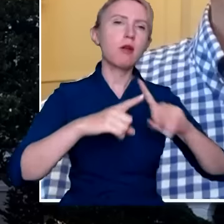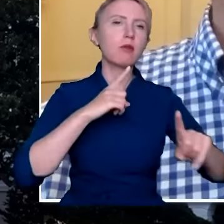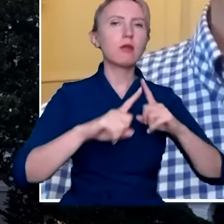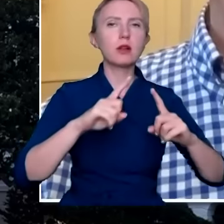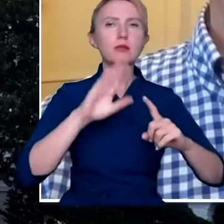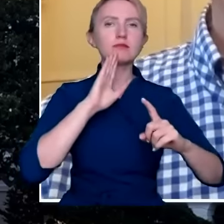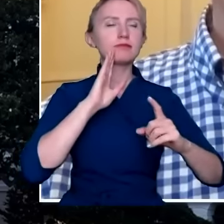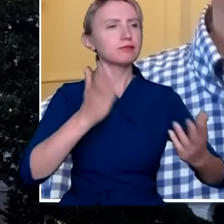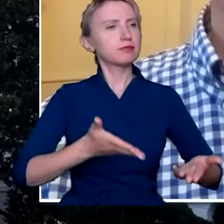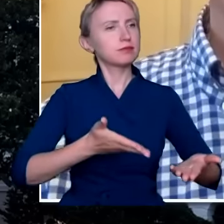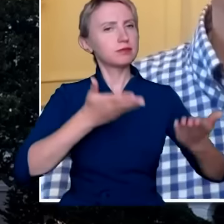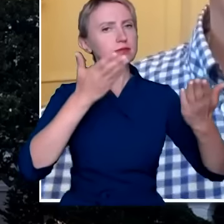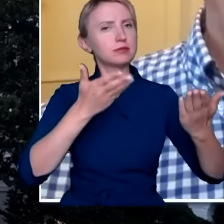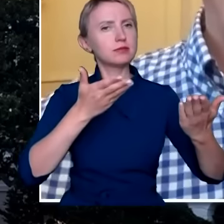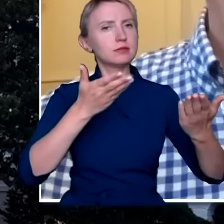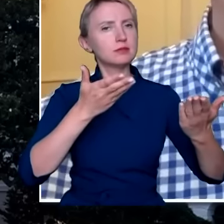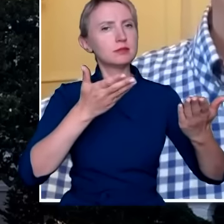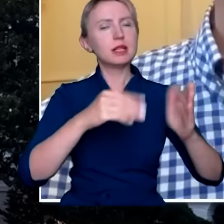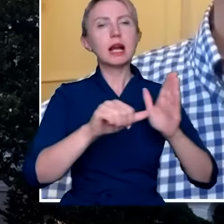koronowania